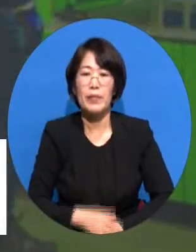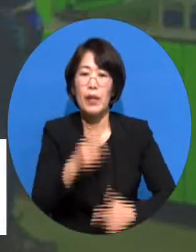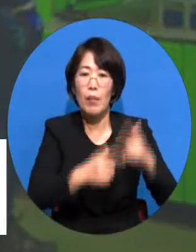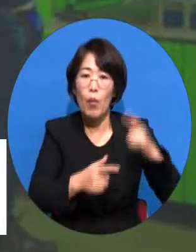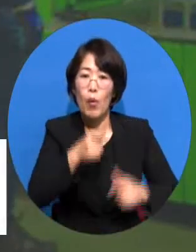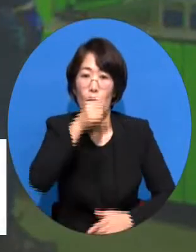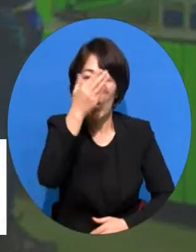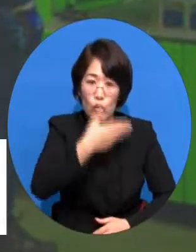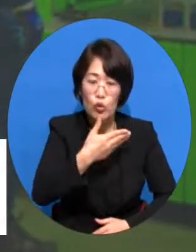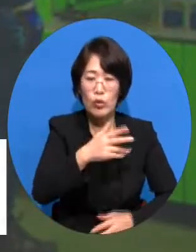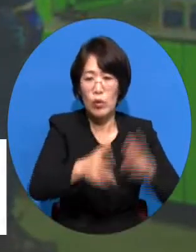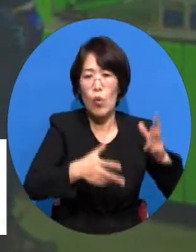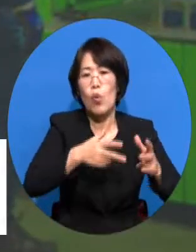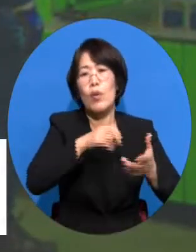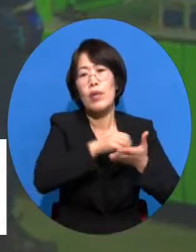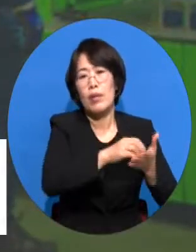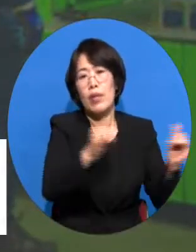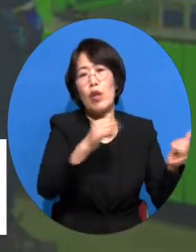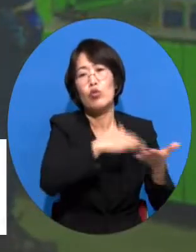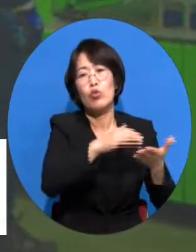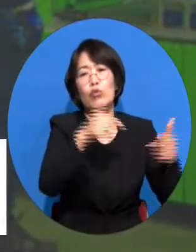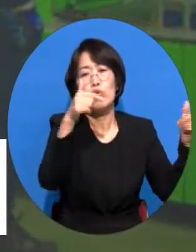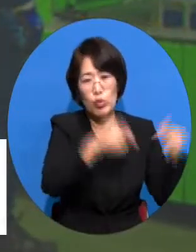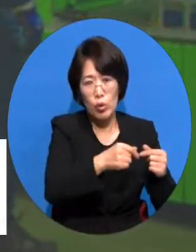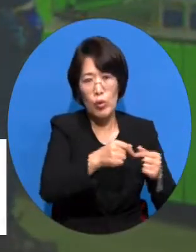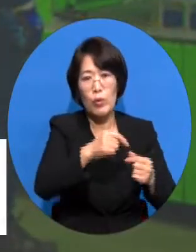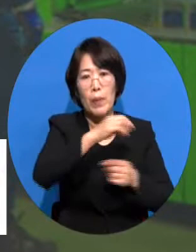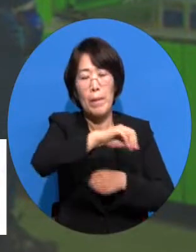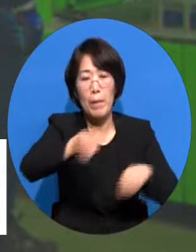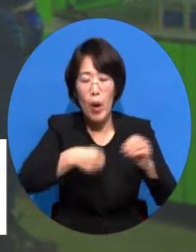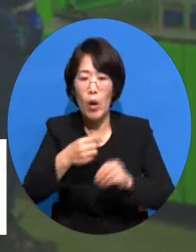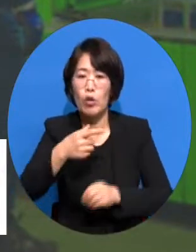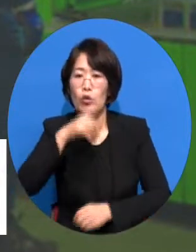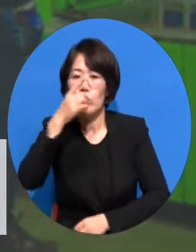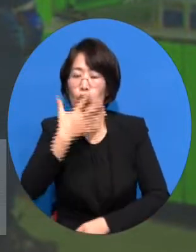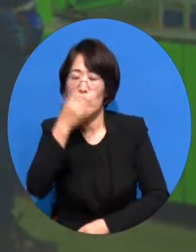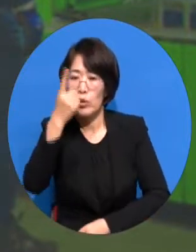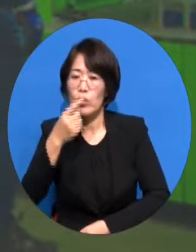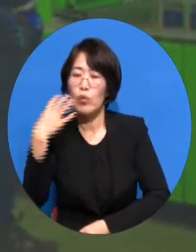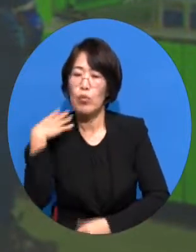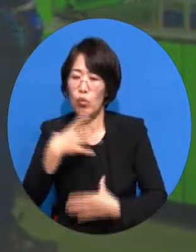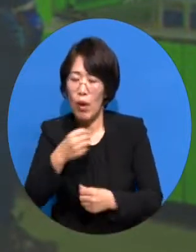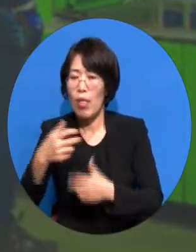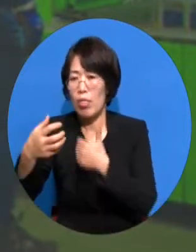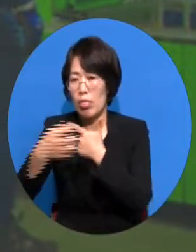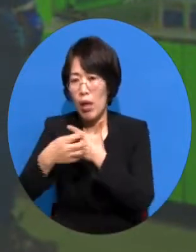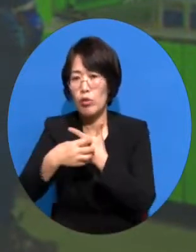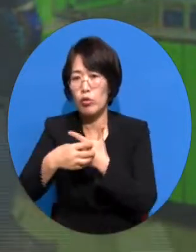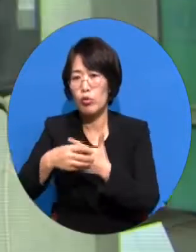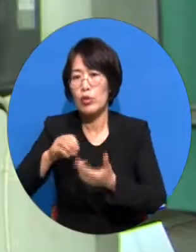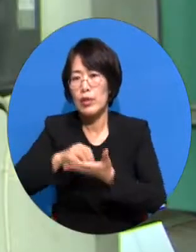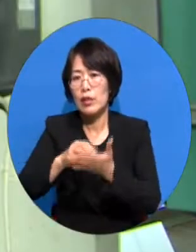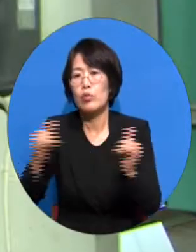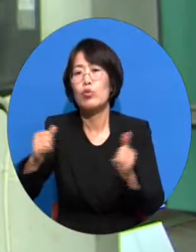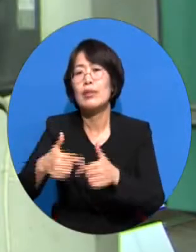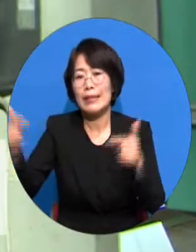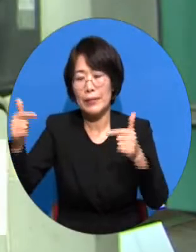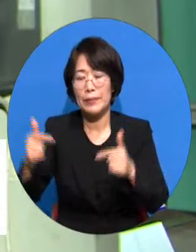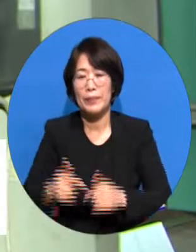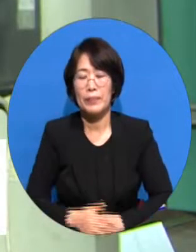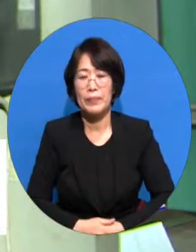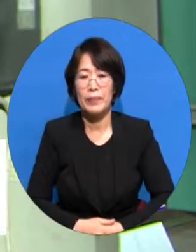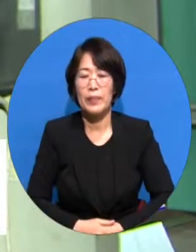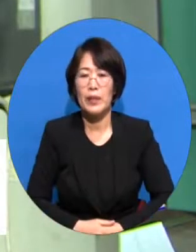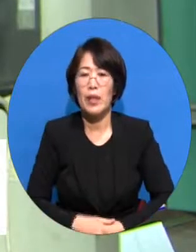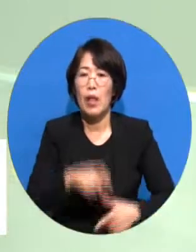목포 여수 지역 제조업 취업자 수는 감소 셀에 순천과 무안 나주 에 취업자 수는 증가세를 보이고 있습니다